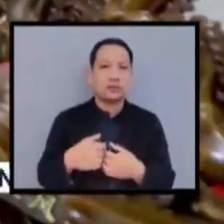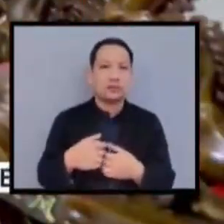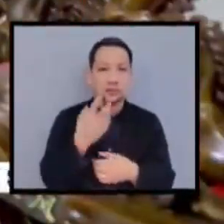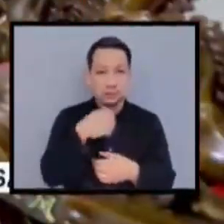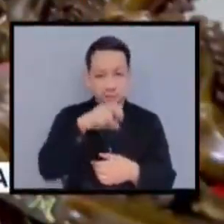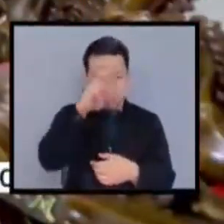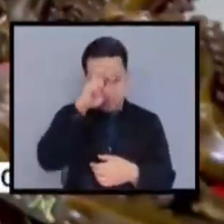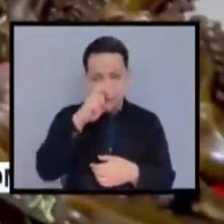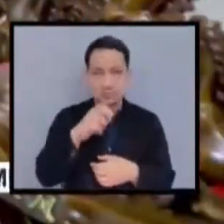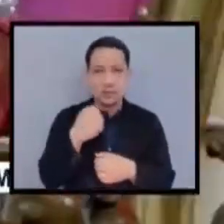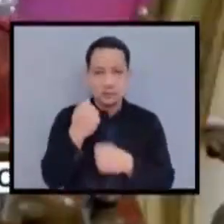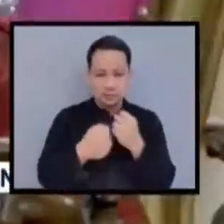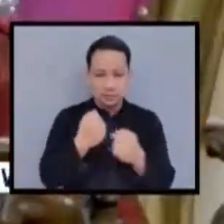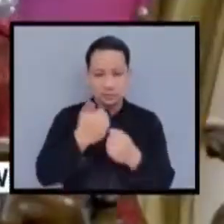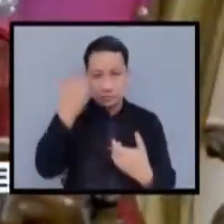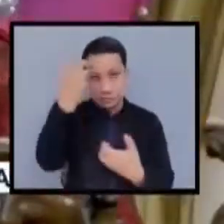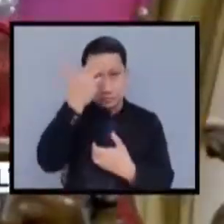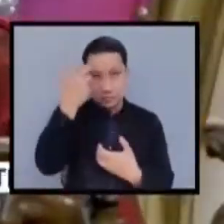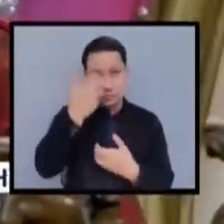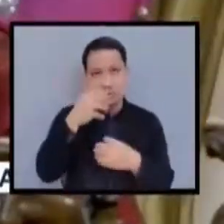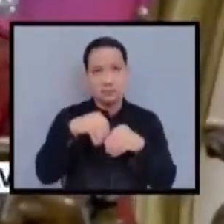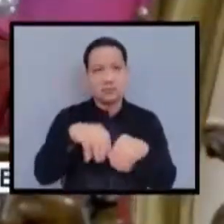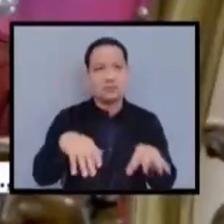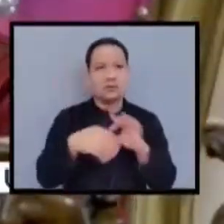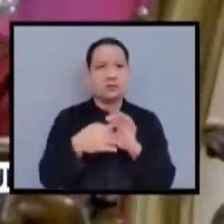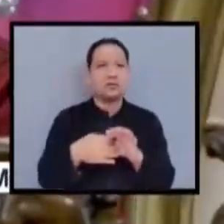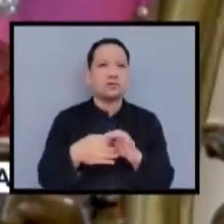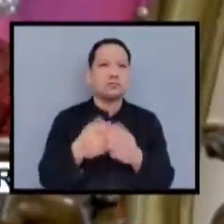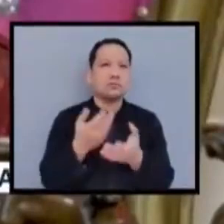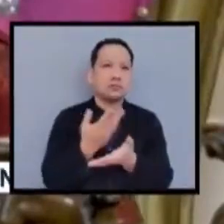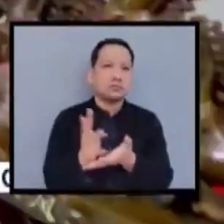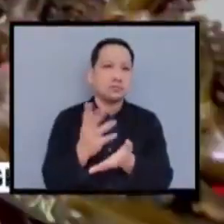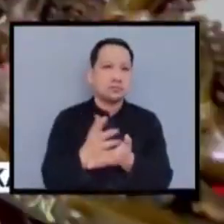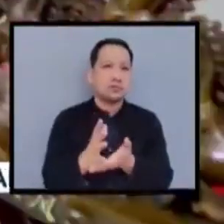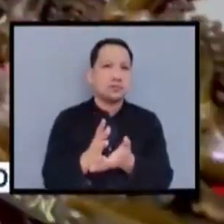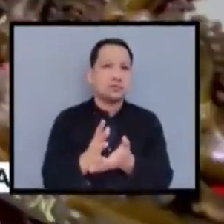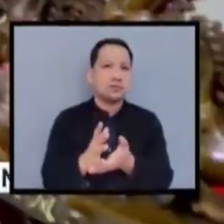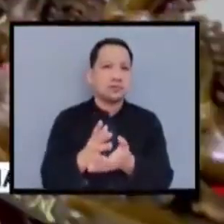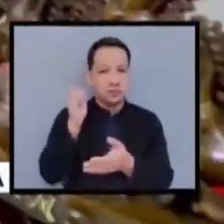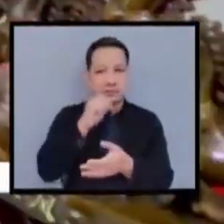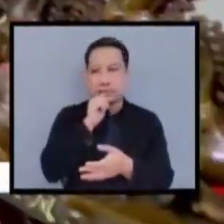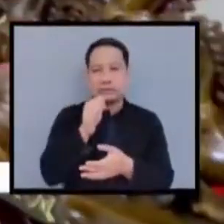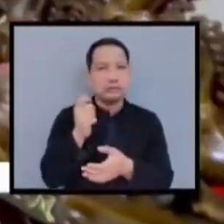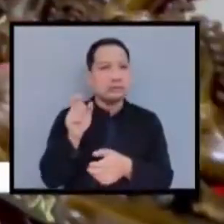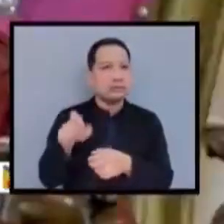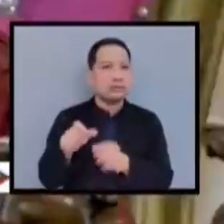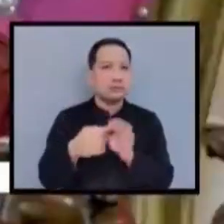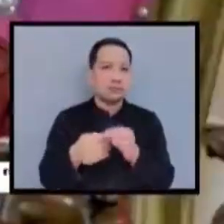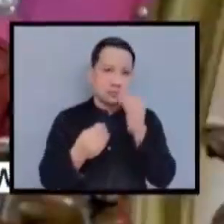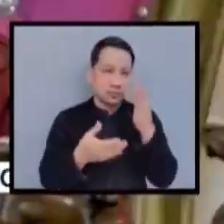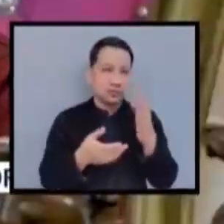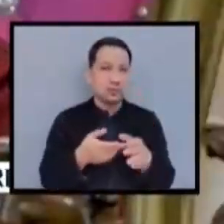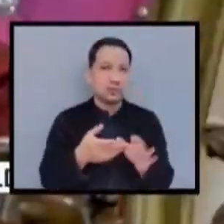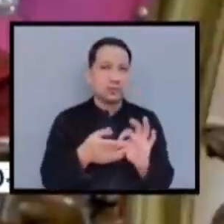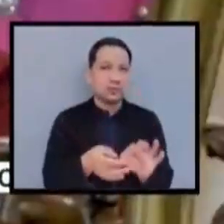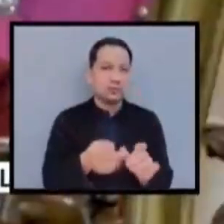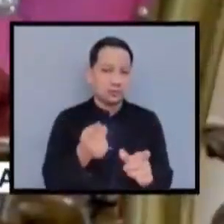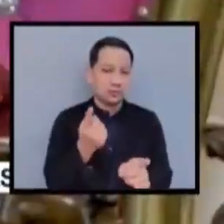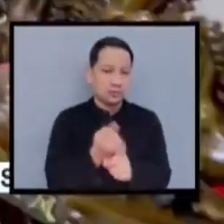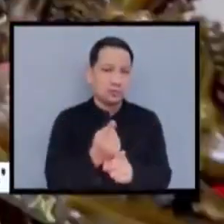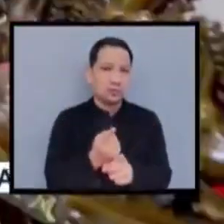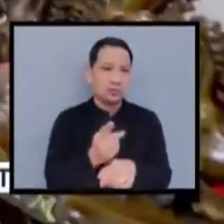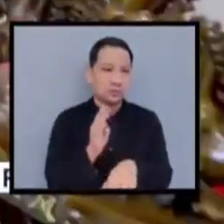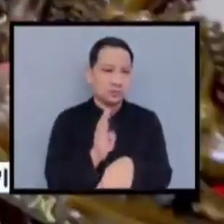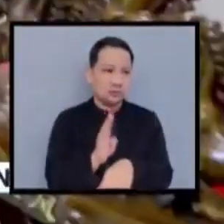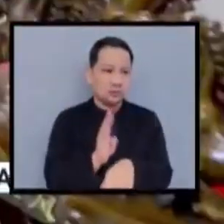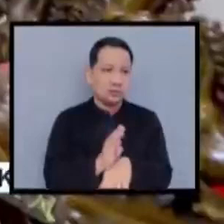Monkey naman na may money loss star sa chart, spend wisely at huwag nang gumastos kung hindi kailangan. Siguro din kumita ng tama ang negosyo. Pink at